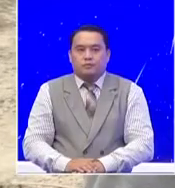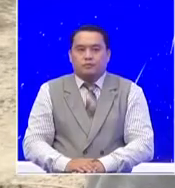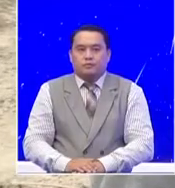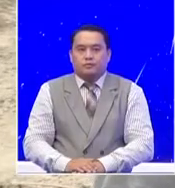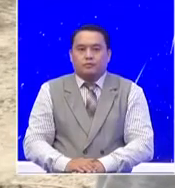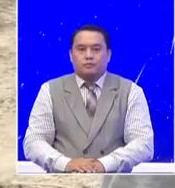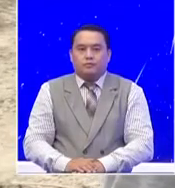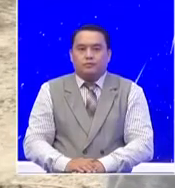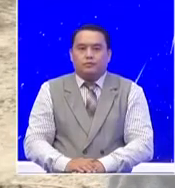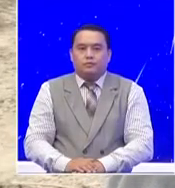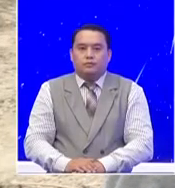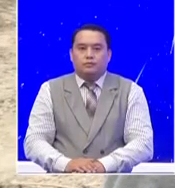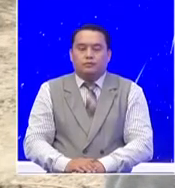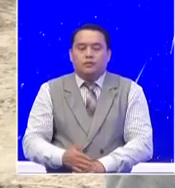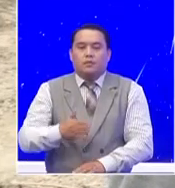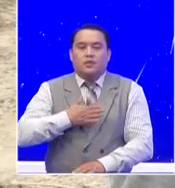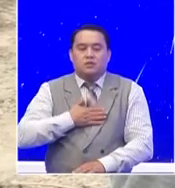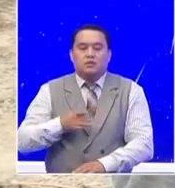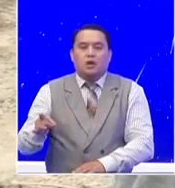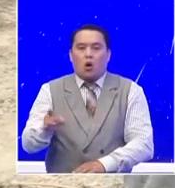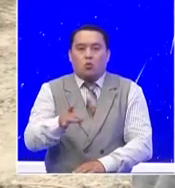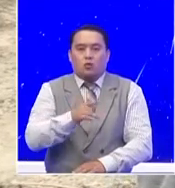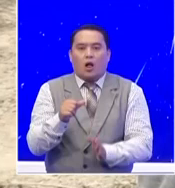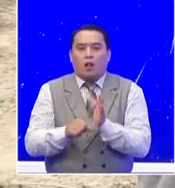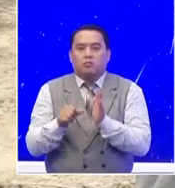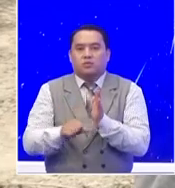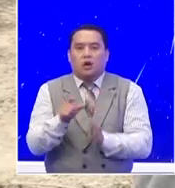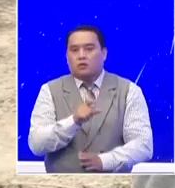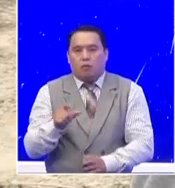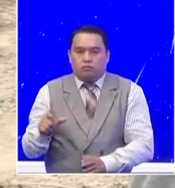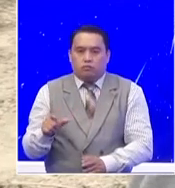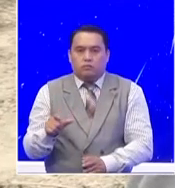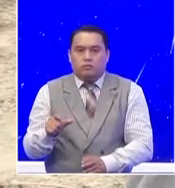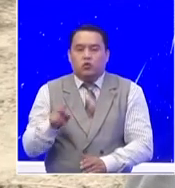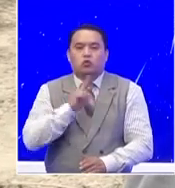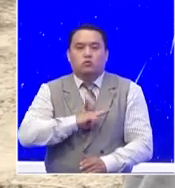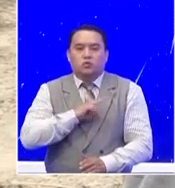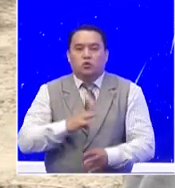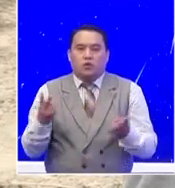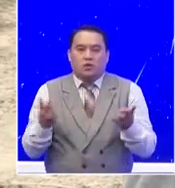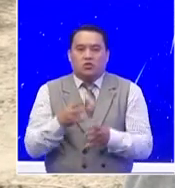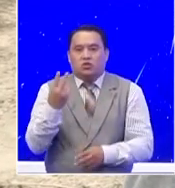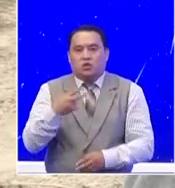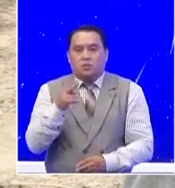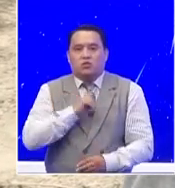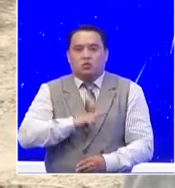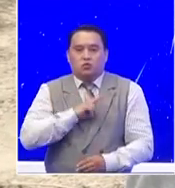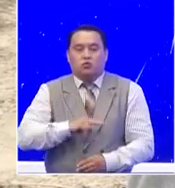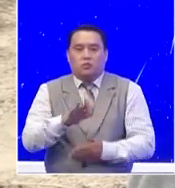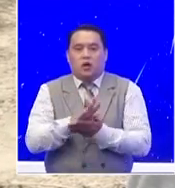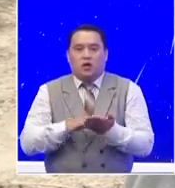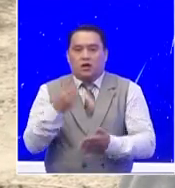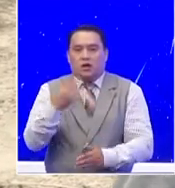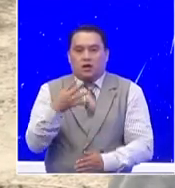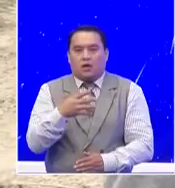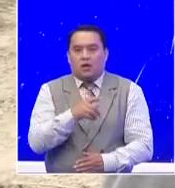ДКЗ бойынша бізде ауданда 60 адам жұмыс істеу керек, оның қазір 20-сы жұмыста жүр. 40